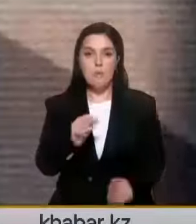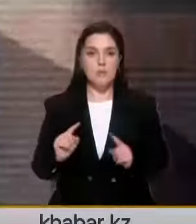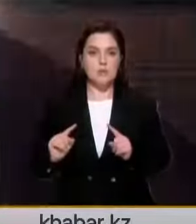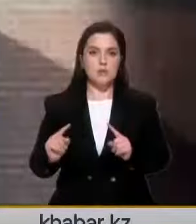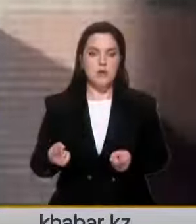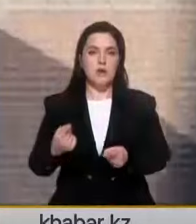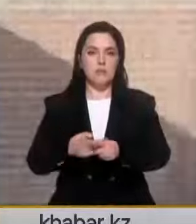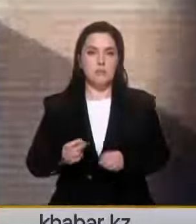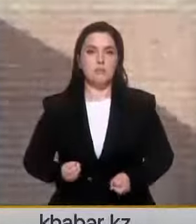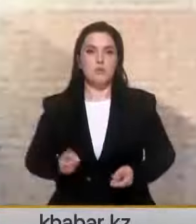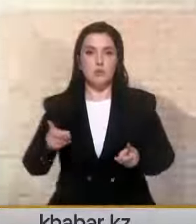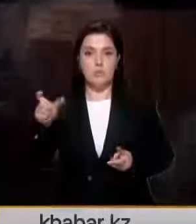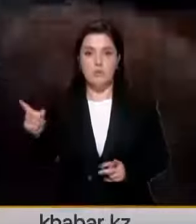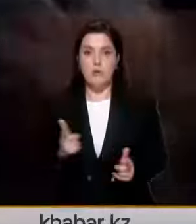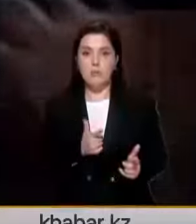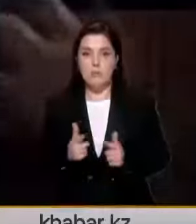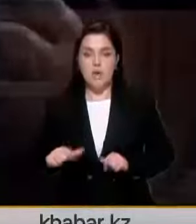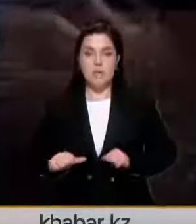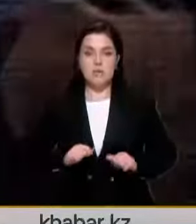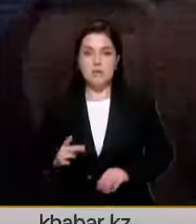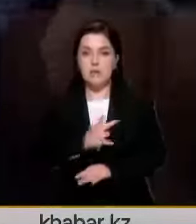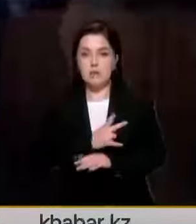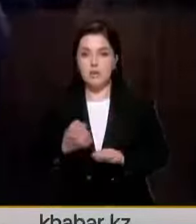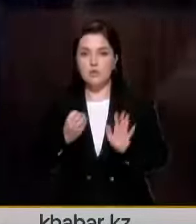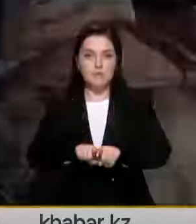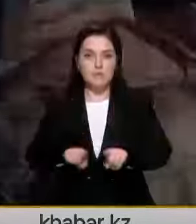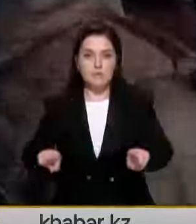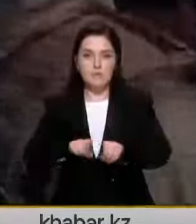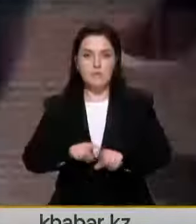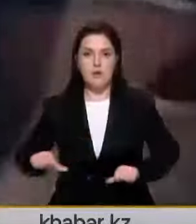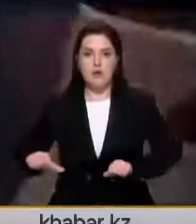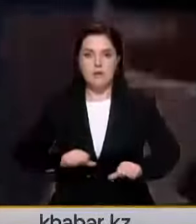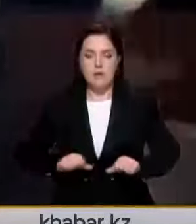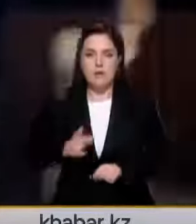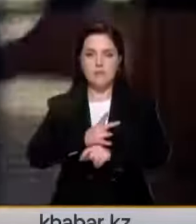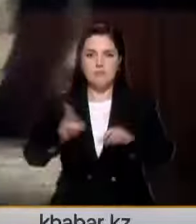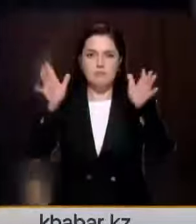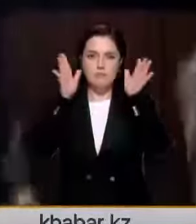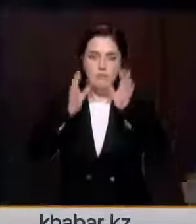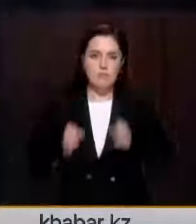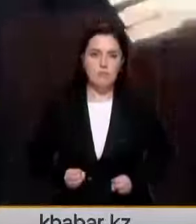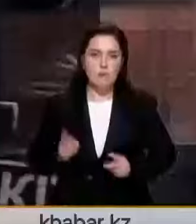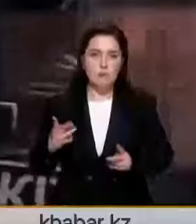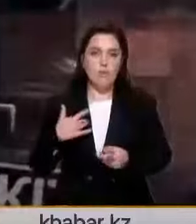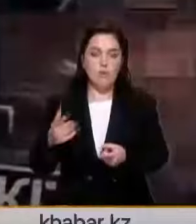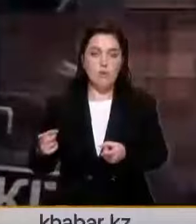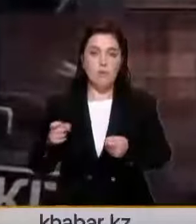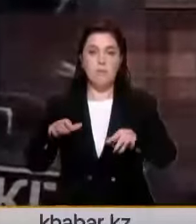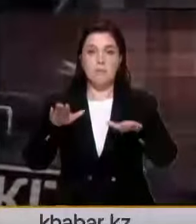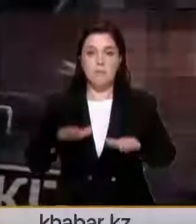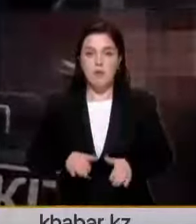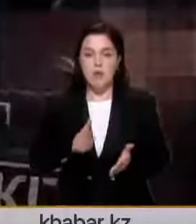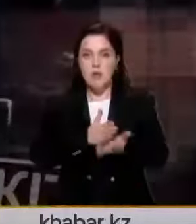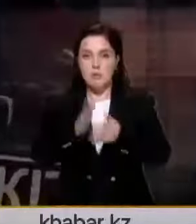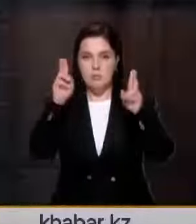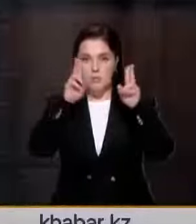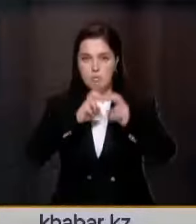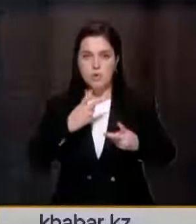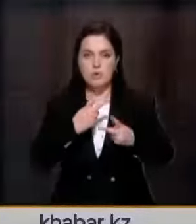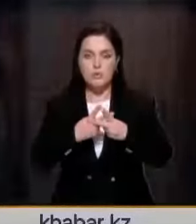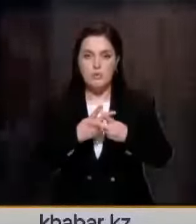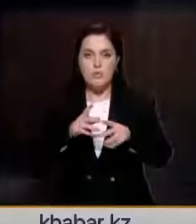жетысуского в подготовке теракта и ещё девять человек подозреваемых и вербовки в ходе обысков по местам отбывания наказания изъято